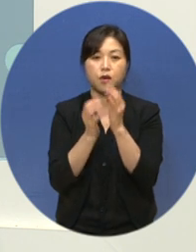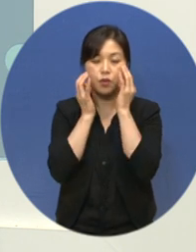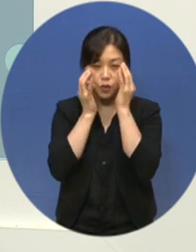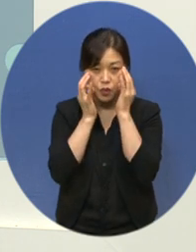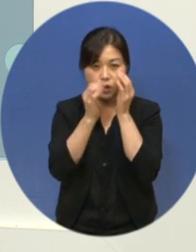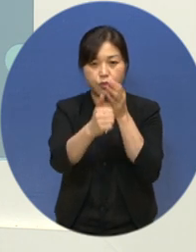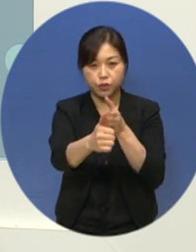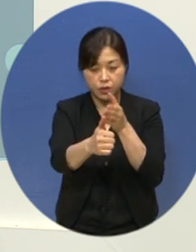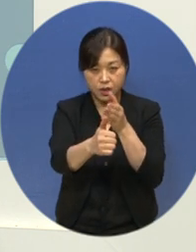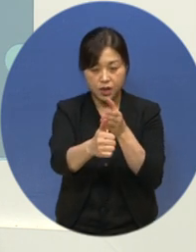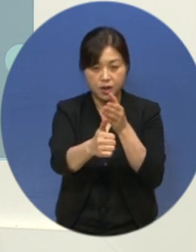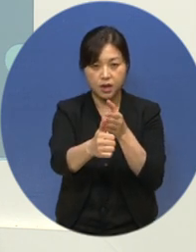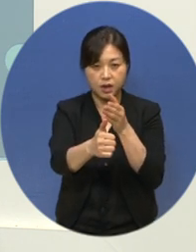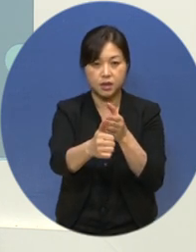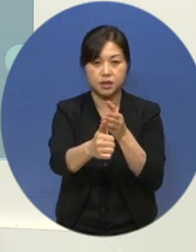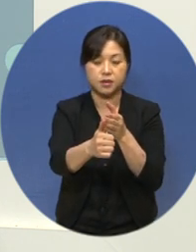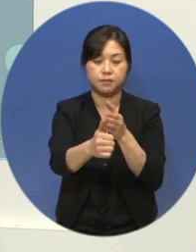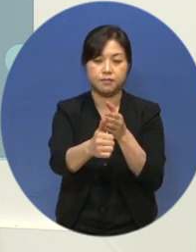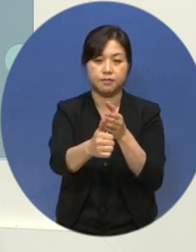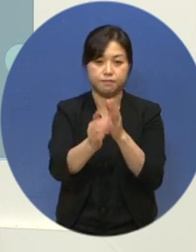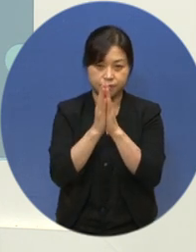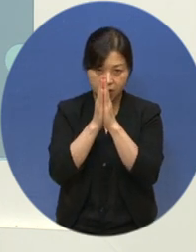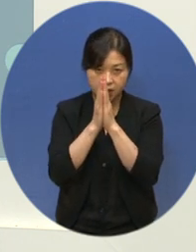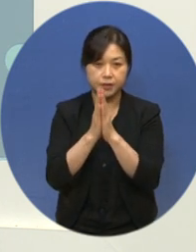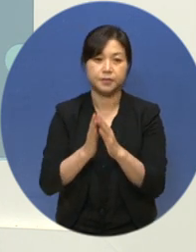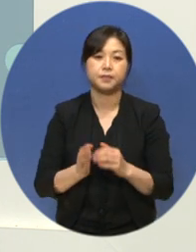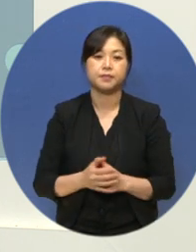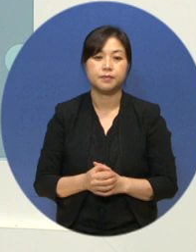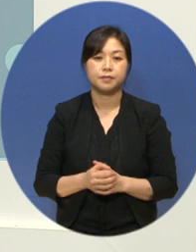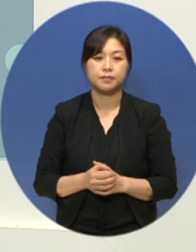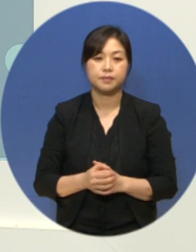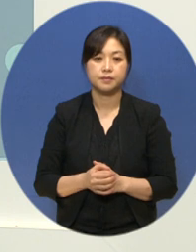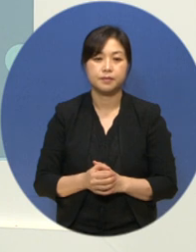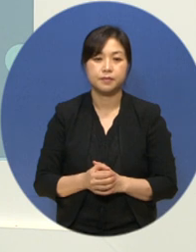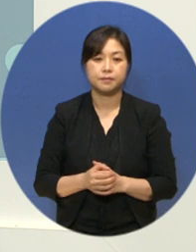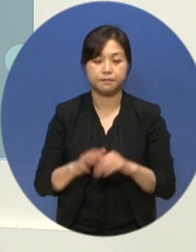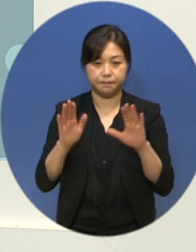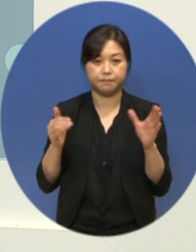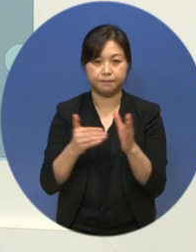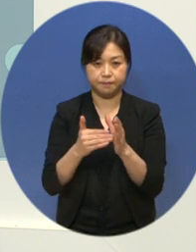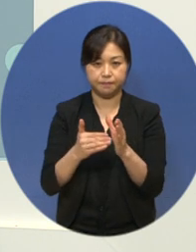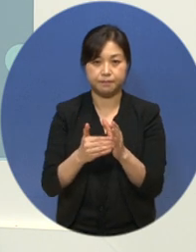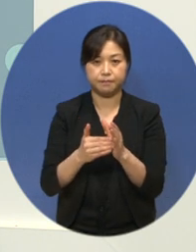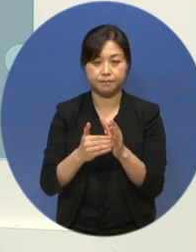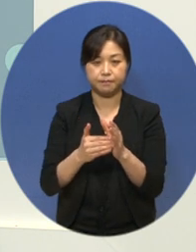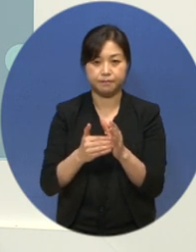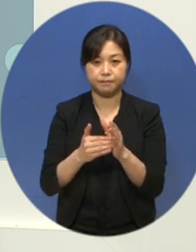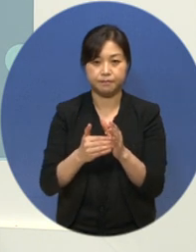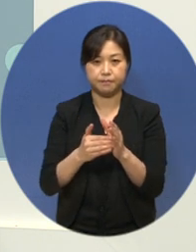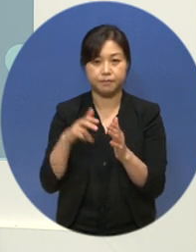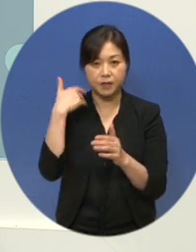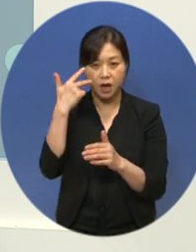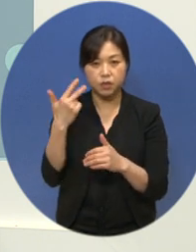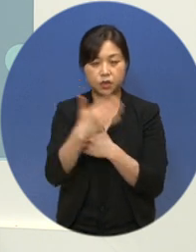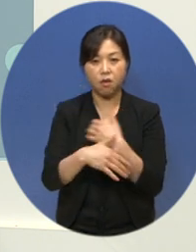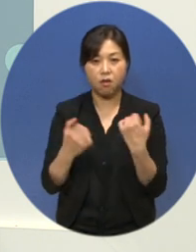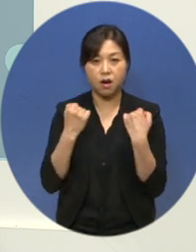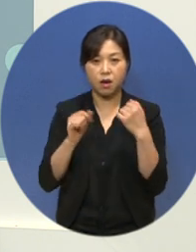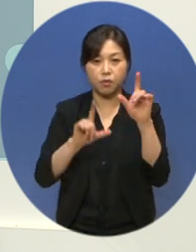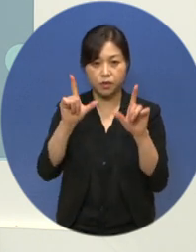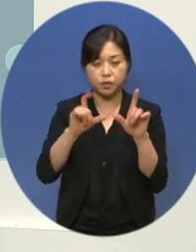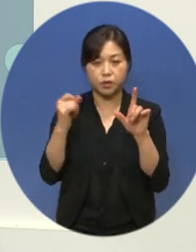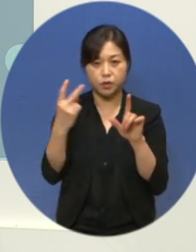주셨으면 하는 간절한 마음입니다 오늘 이시간을 이것으로 끝내겠습니다 다음 시간 건강한 모습으로